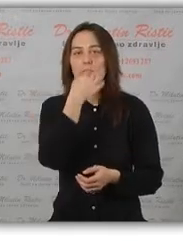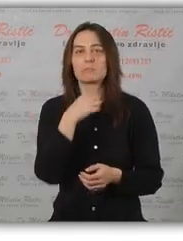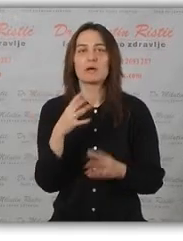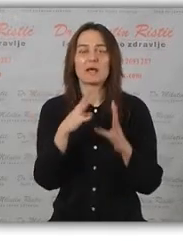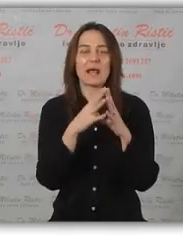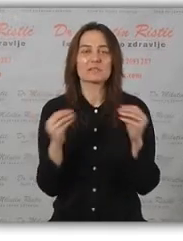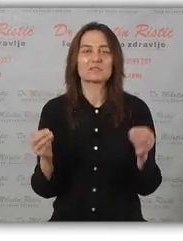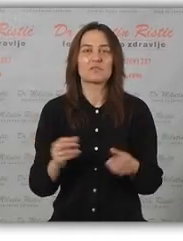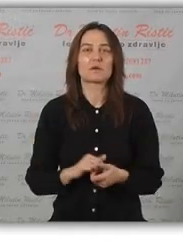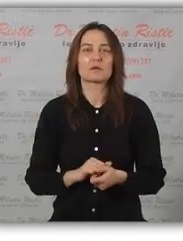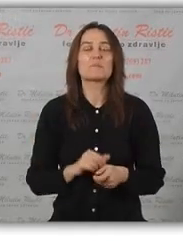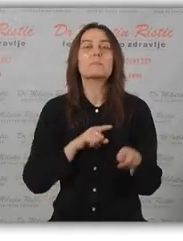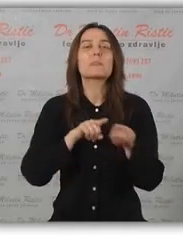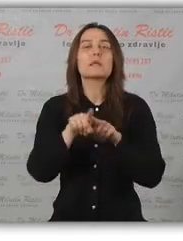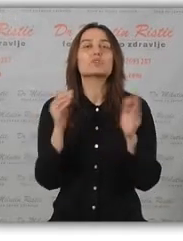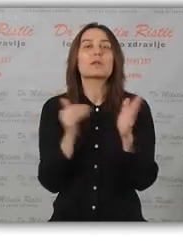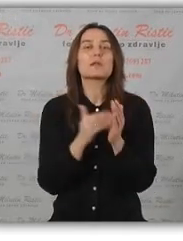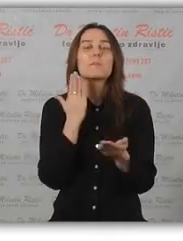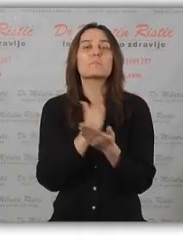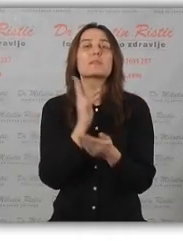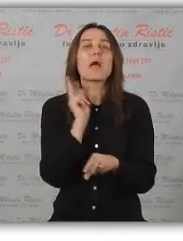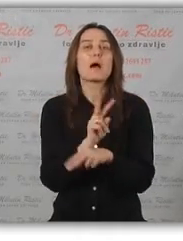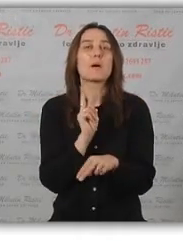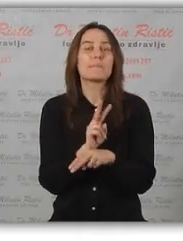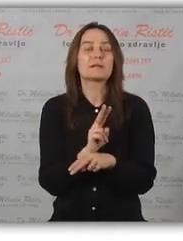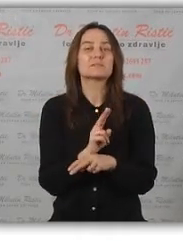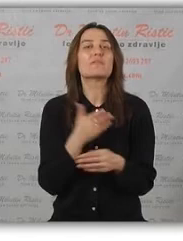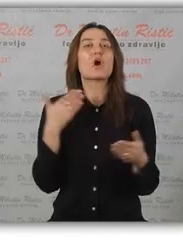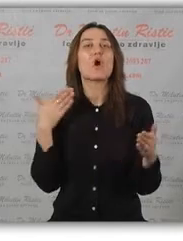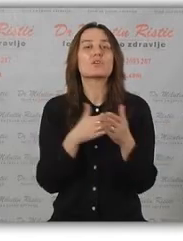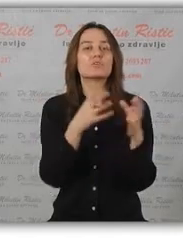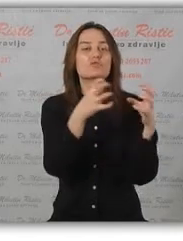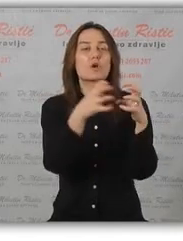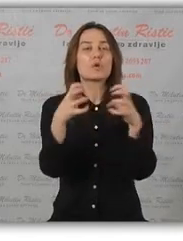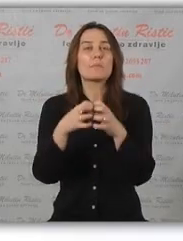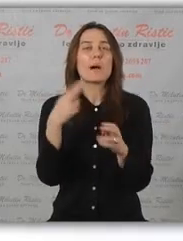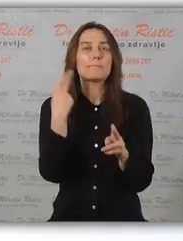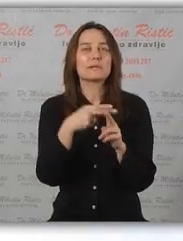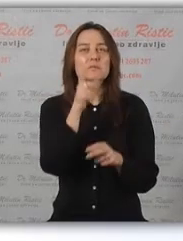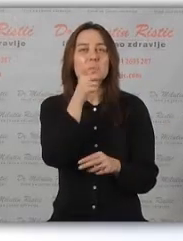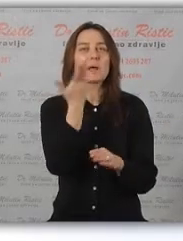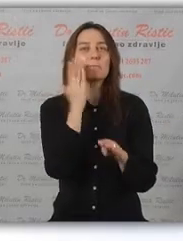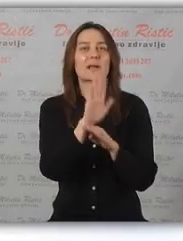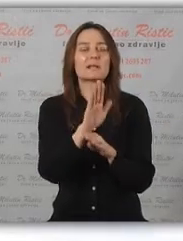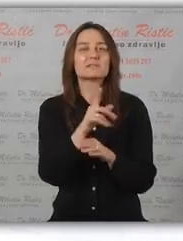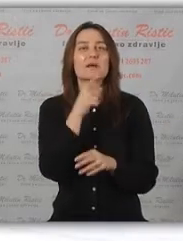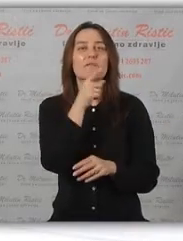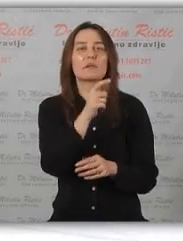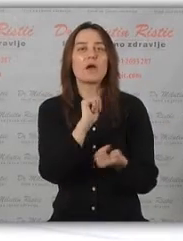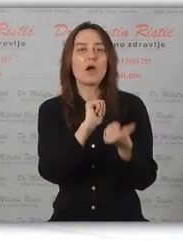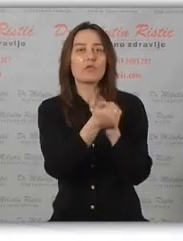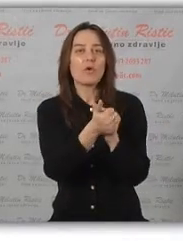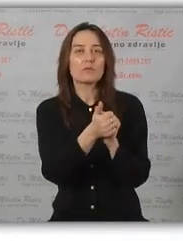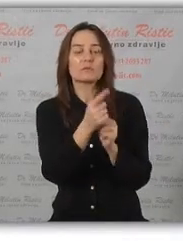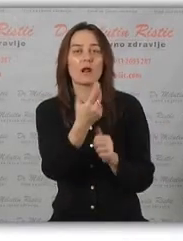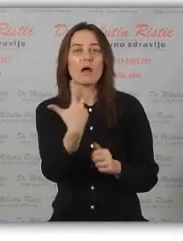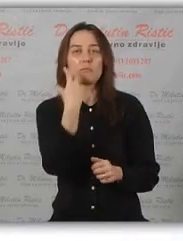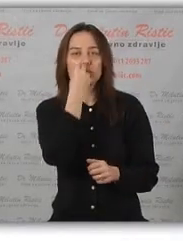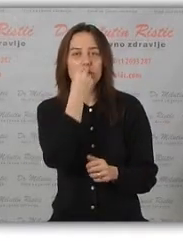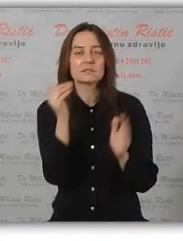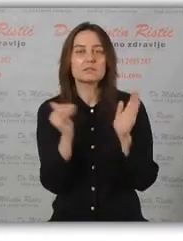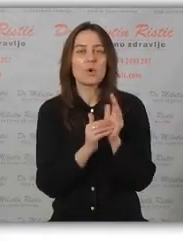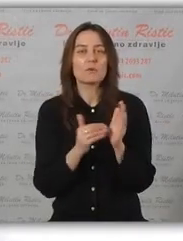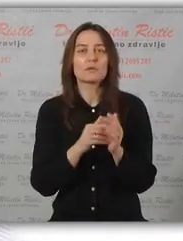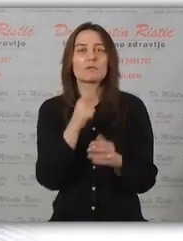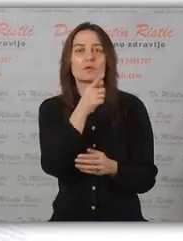drugi anestetički rastvor. Takođe, treba biti obazriv kod određenih grupa pacijenata koji predstavljaju relativnu kontraindikaciju